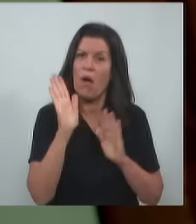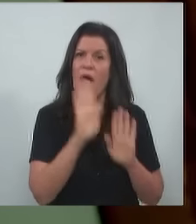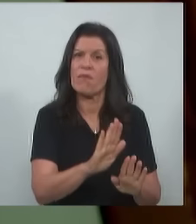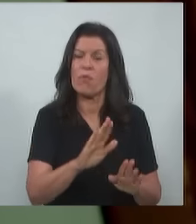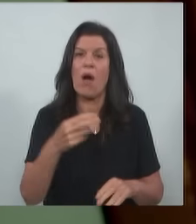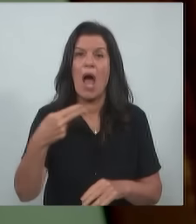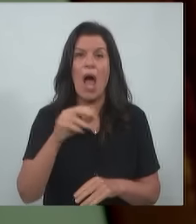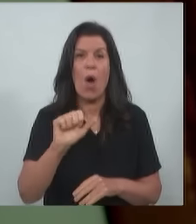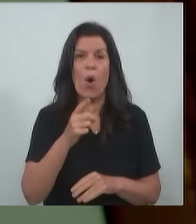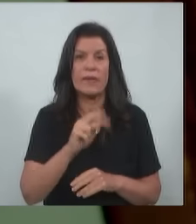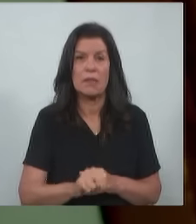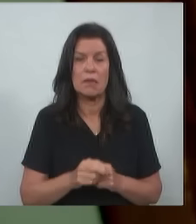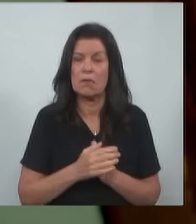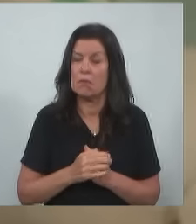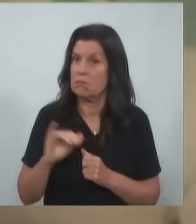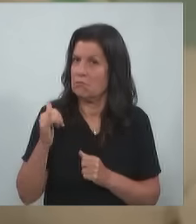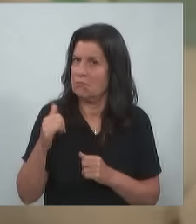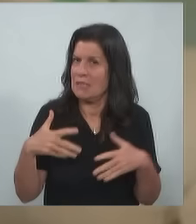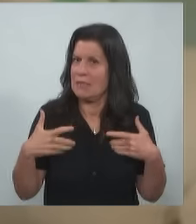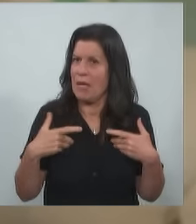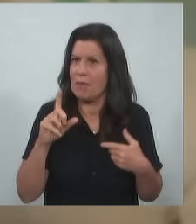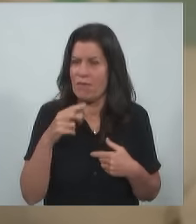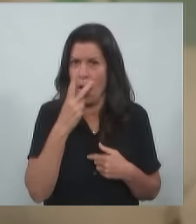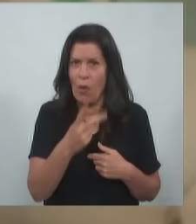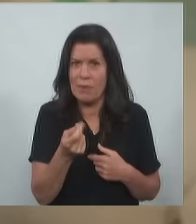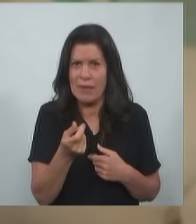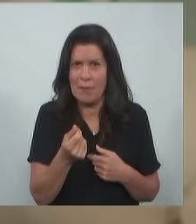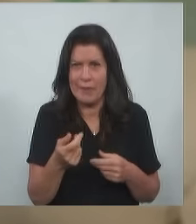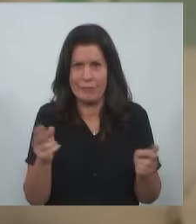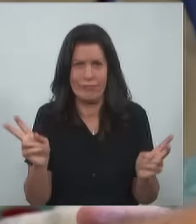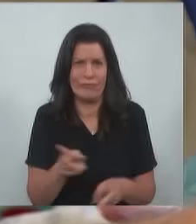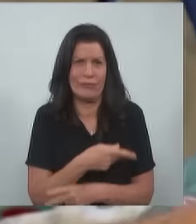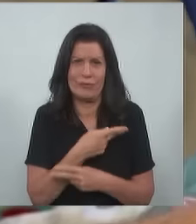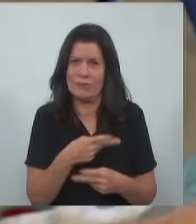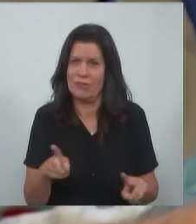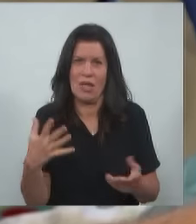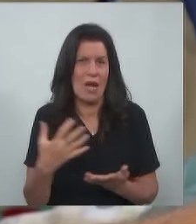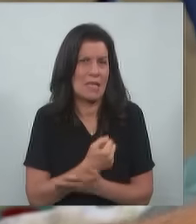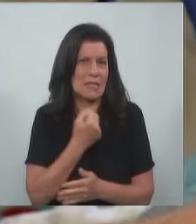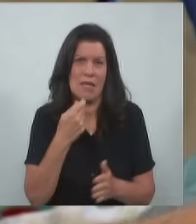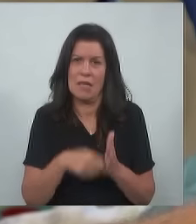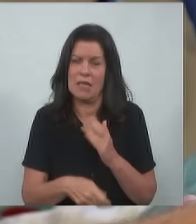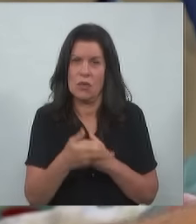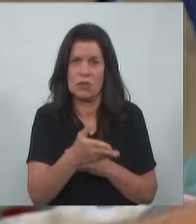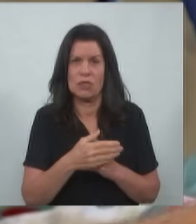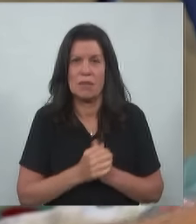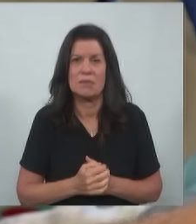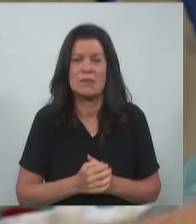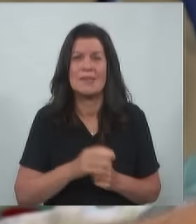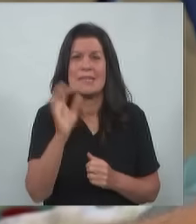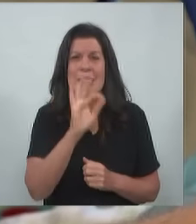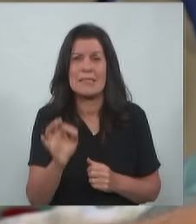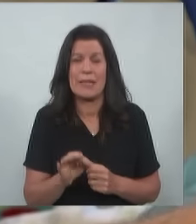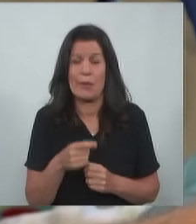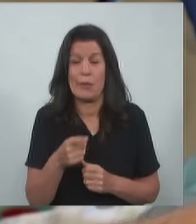עם המחירים הצפויים אנחנו לא רואים את עצמנו מצליחים לזכות. הסיכוי אפסי שההצעה שלנו היא זאת